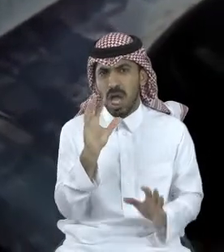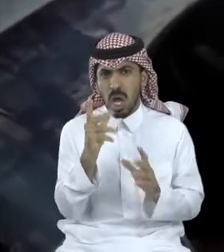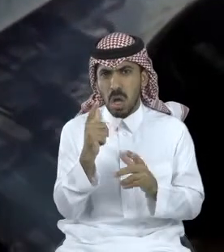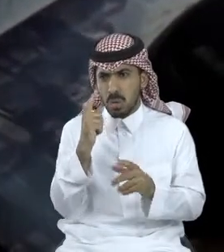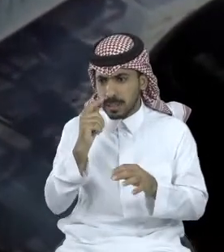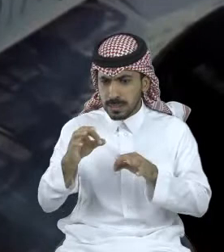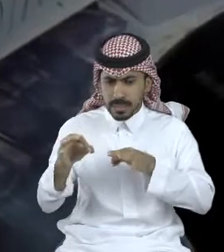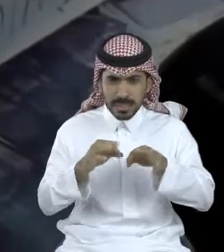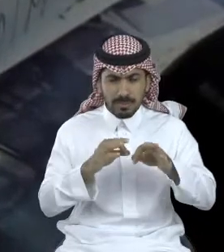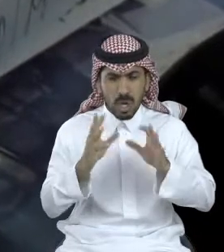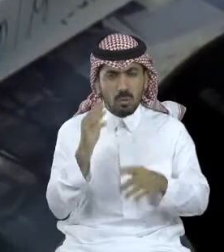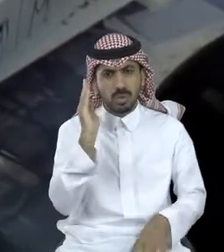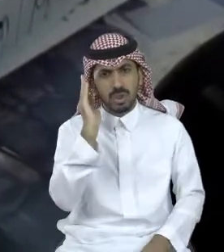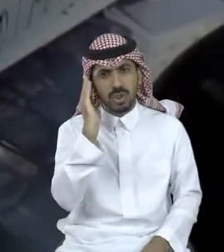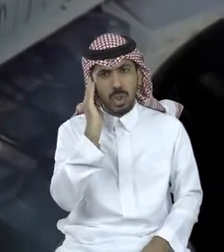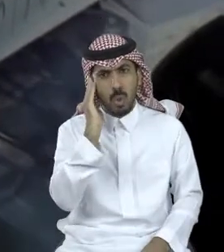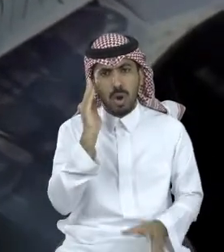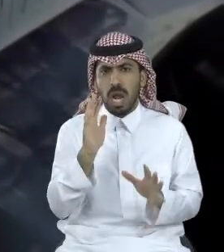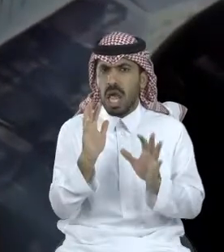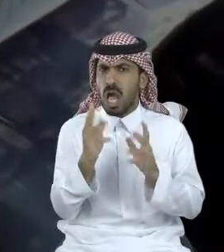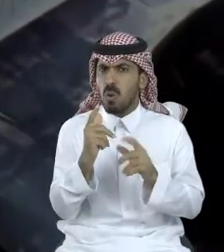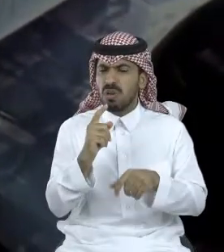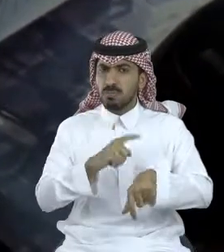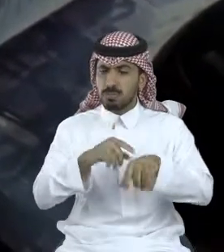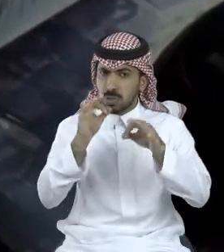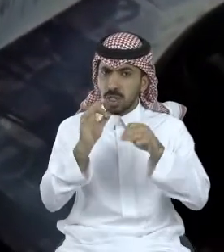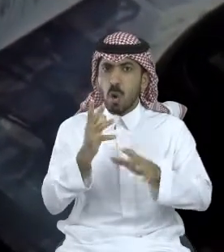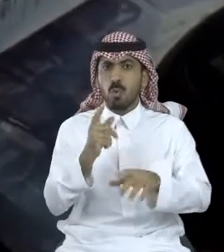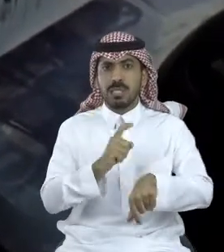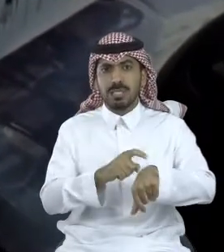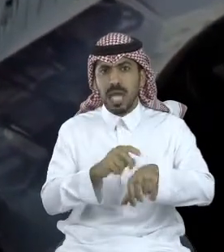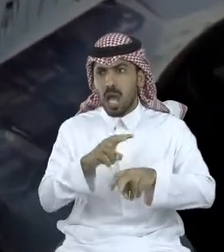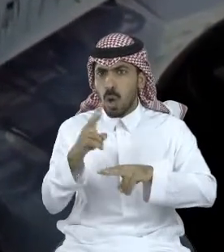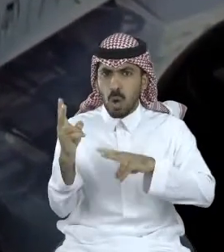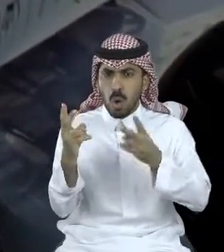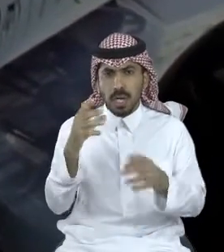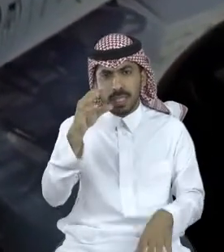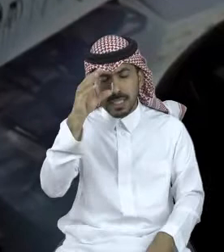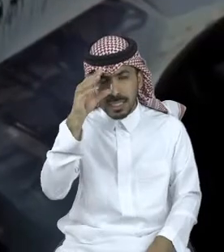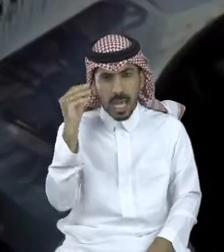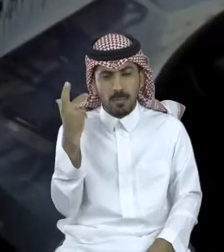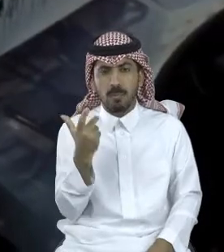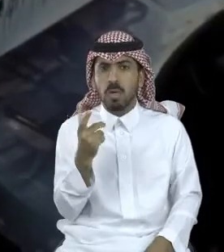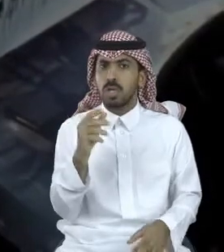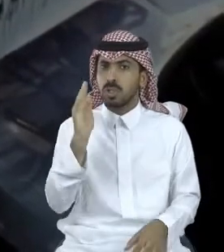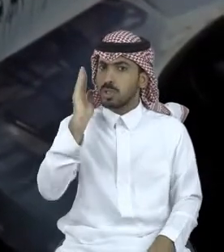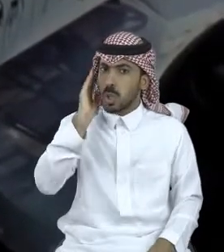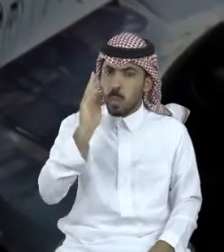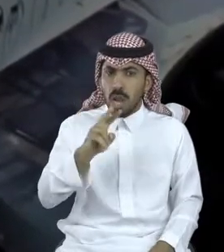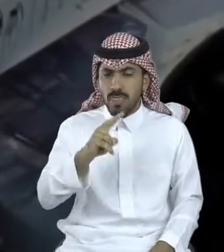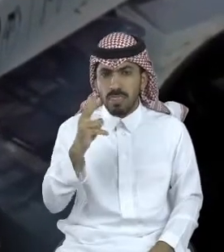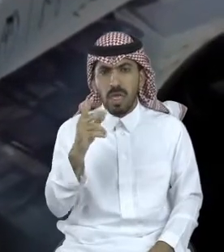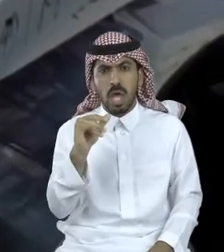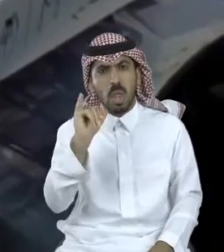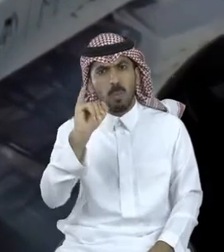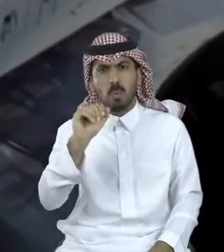تقارن عندك في الجوال تقدر تحطه على اي جوال اندرويد، مو شرط زي مثلا بعض الساعات الاخرى انه يكون مثلا عندك سامسونج. فلما نتكلم على الجير لازم عندك سامسونج بعض